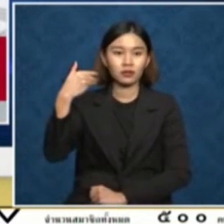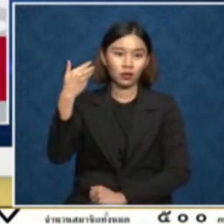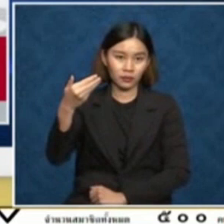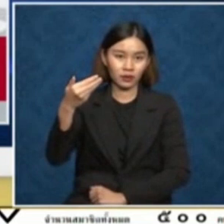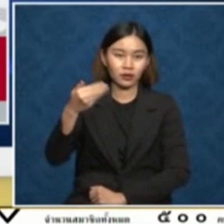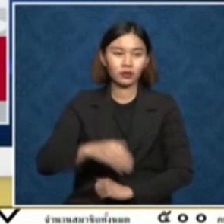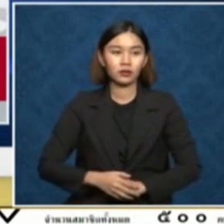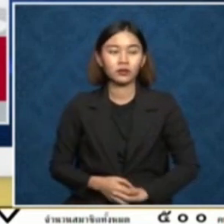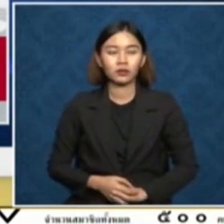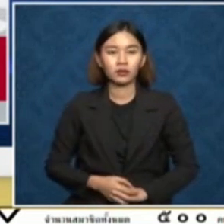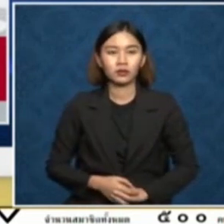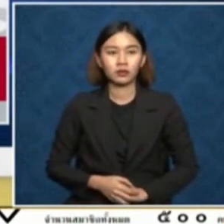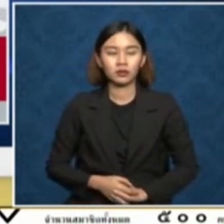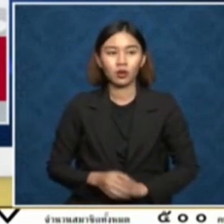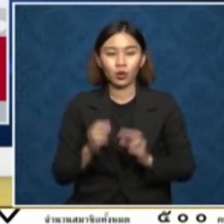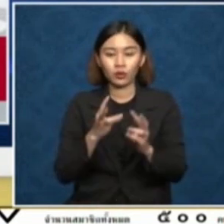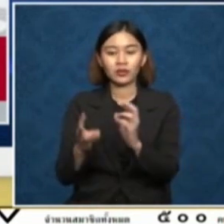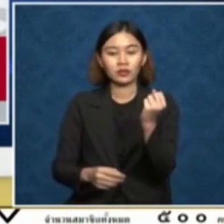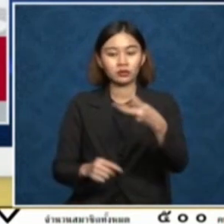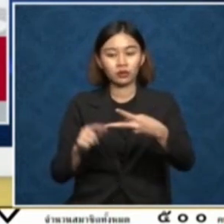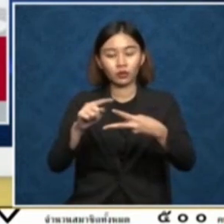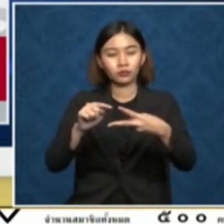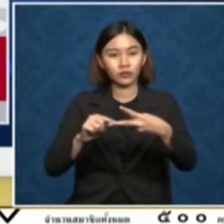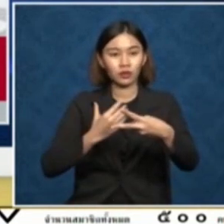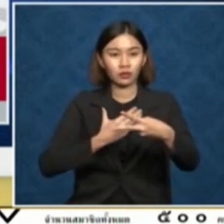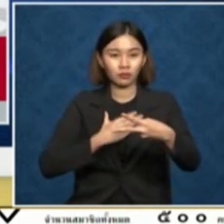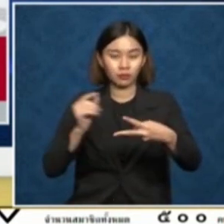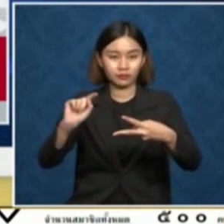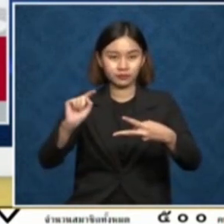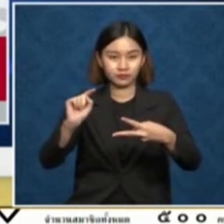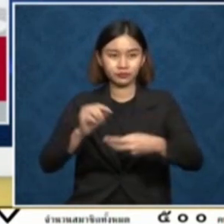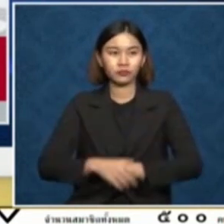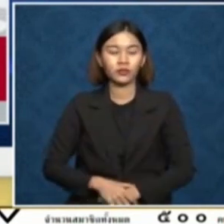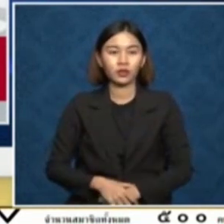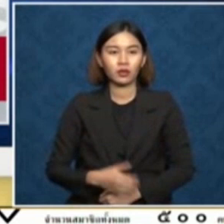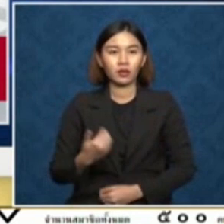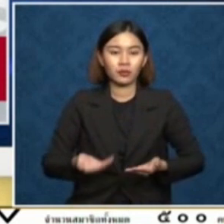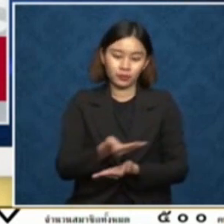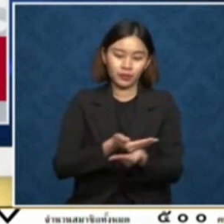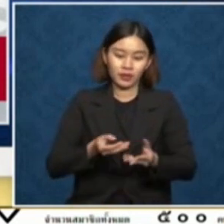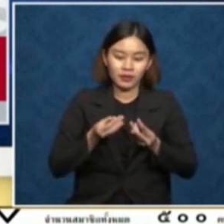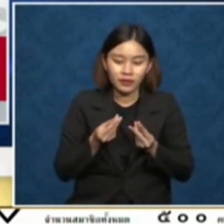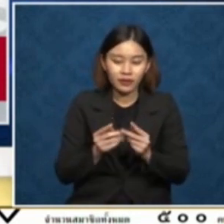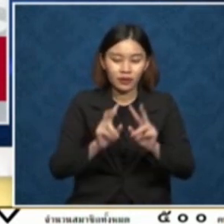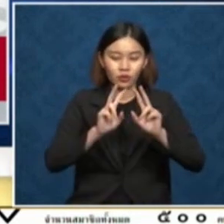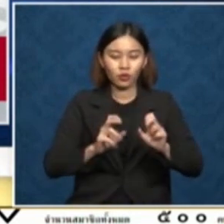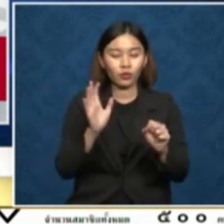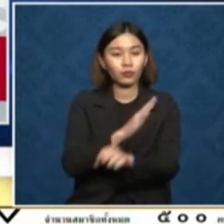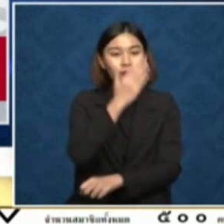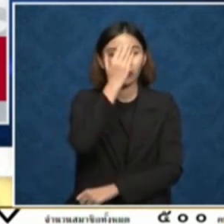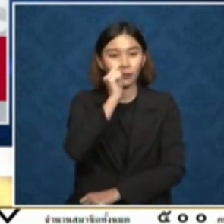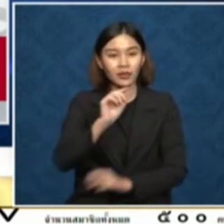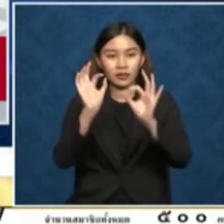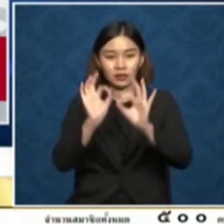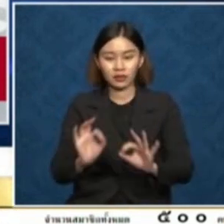ามได้นั่นก็คือประเด็นด้านชีวภาพของบุคคลซึ่งจะส่งผลต่อเนื่องถึงสิทธิและหน้าที่ของพลเมืองไทยต่อไปอีกด้วย